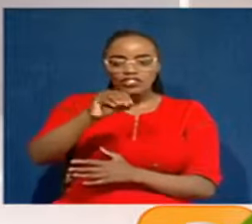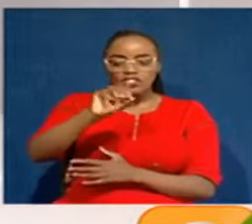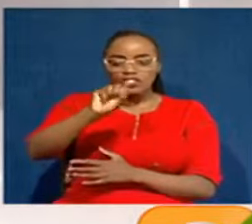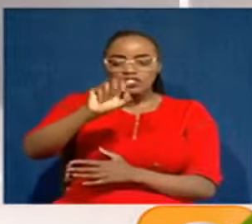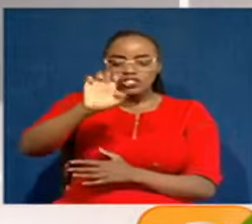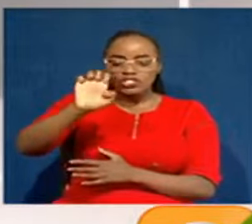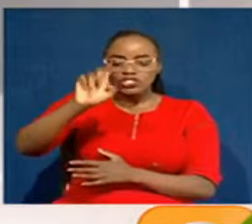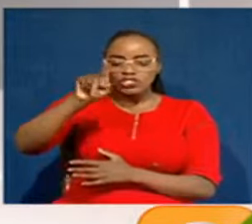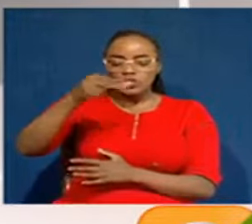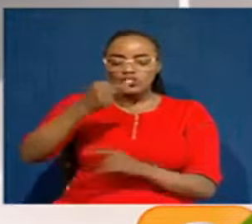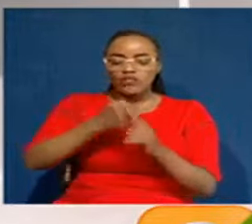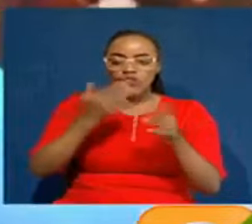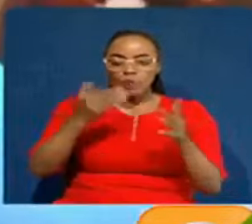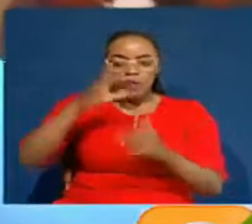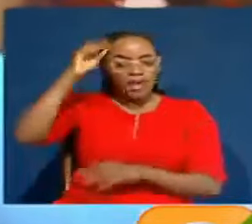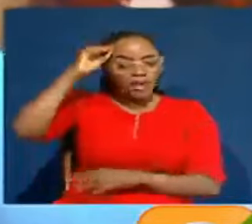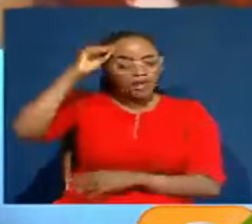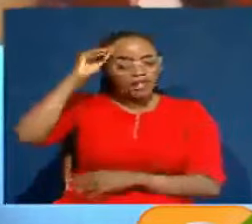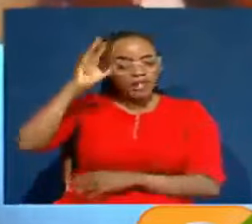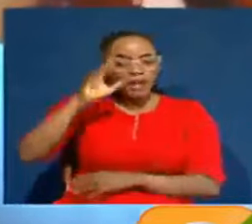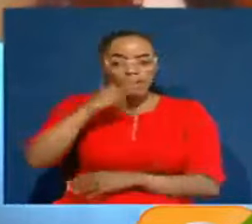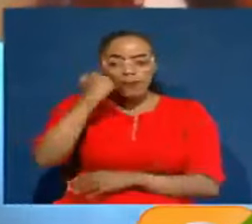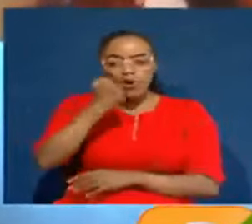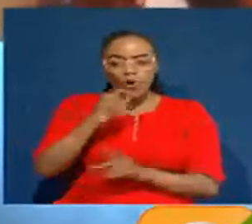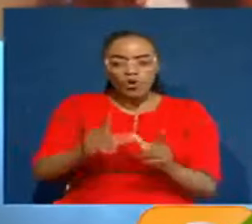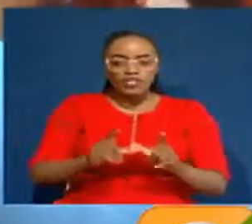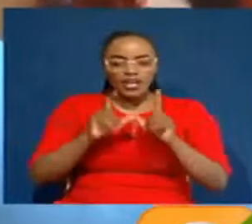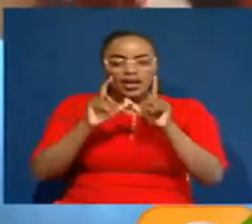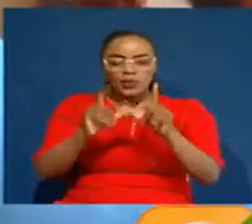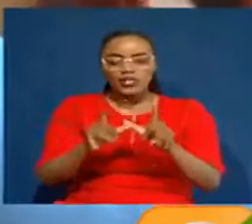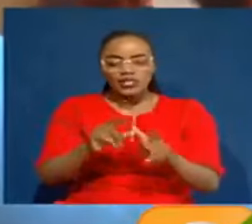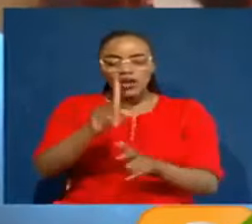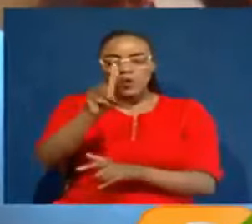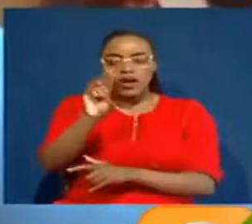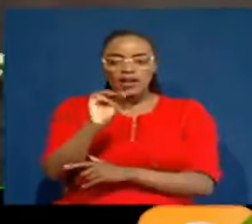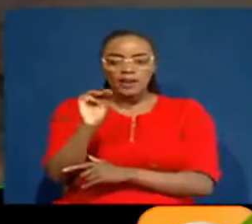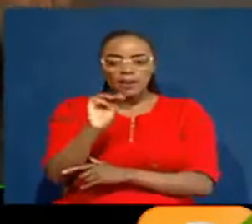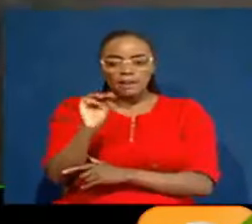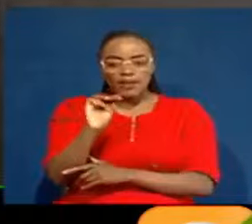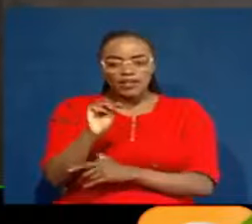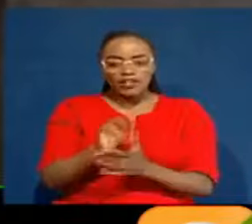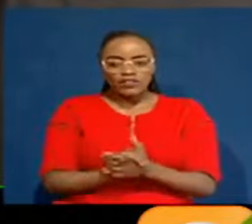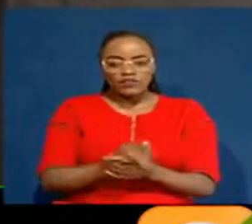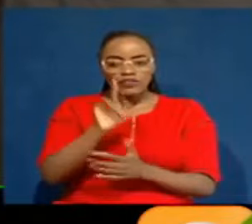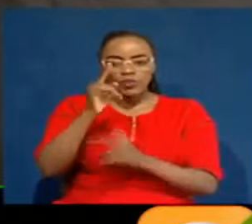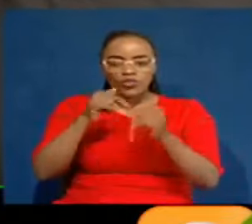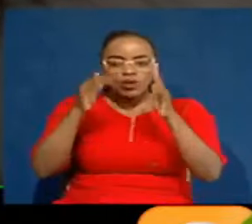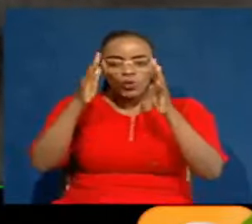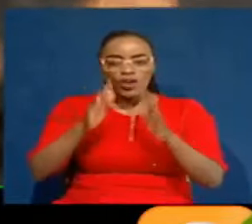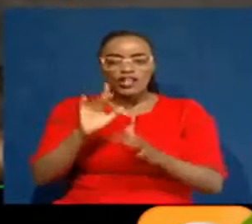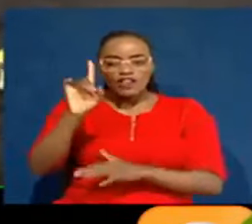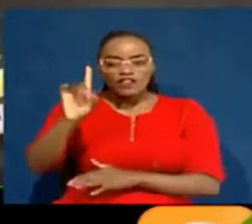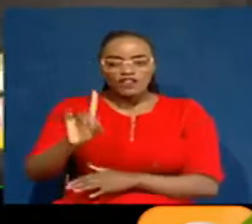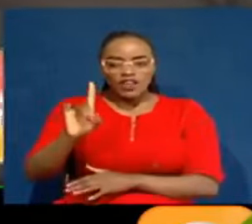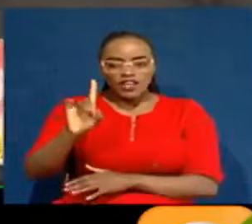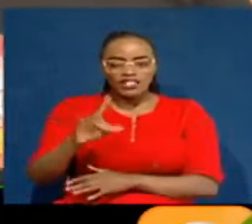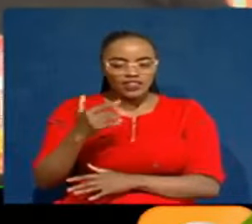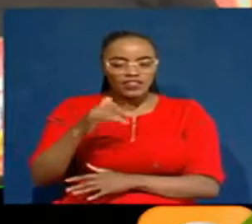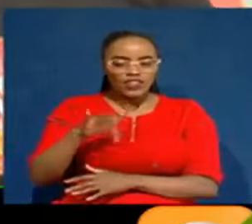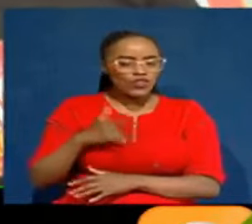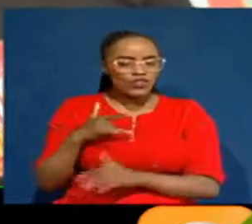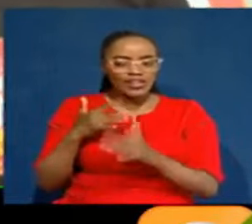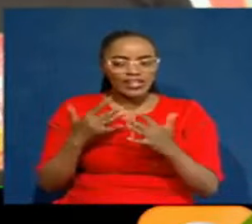Muhia kutoka Kiambu, aliyetuzwa shilingi milioni moja. Wewe ndio mshindi wetu wa kwanza, unasikia